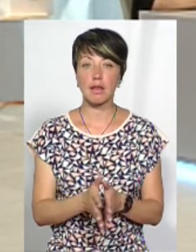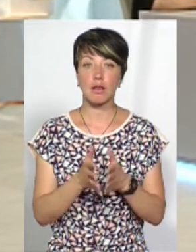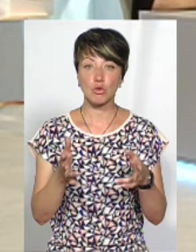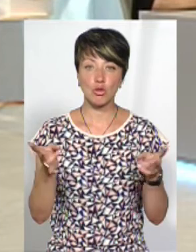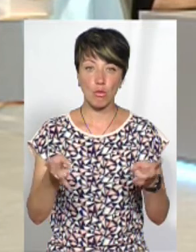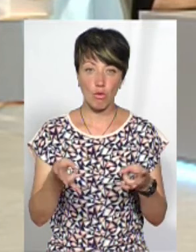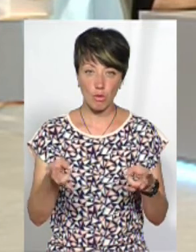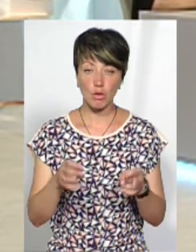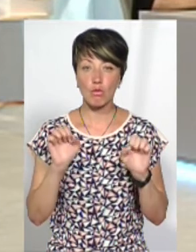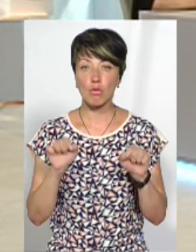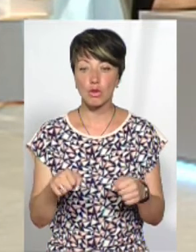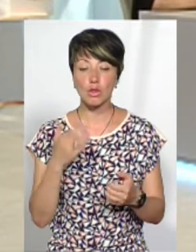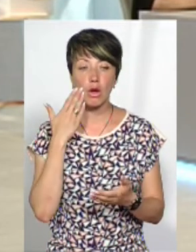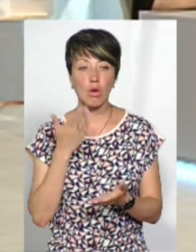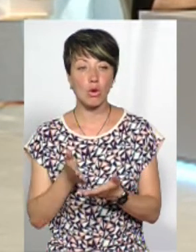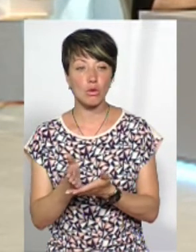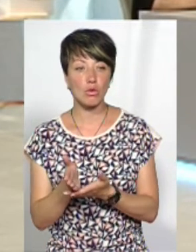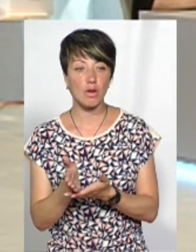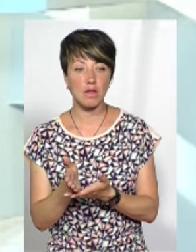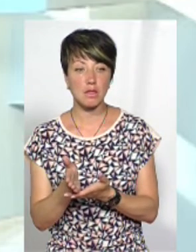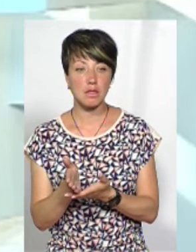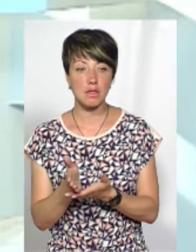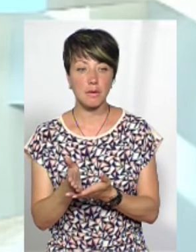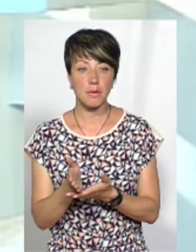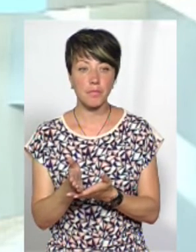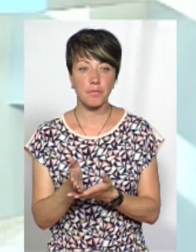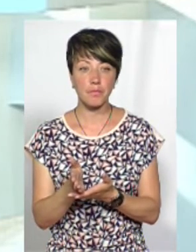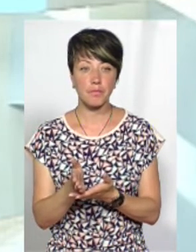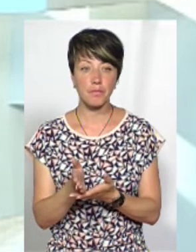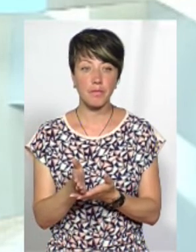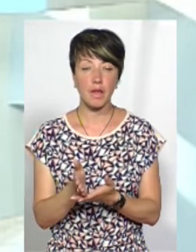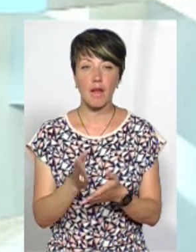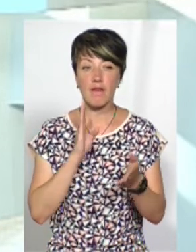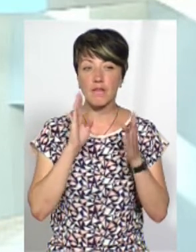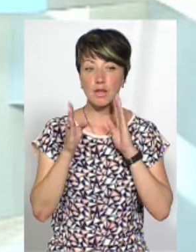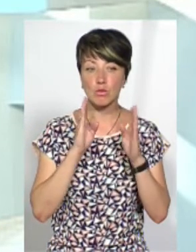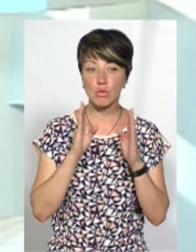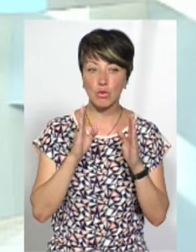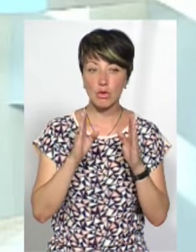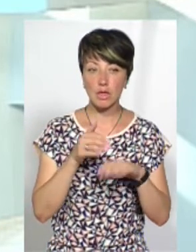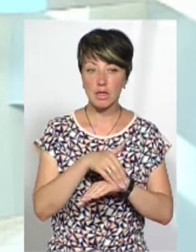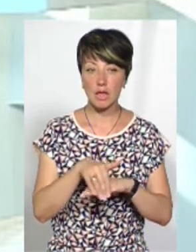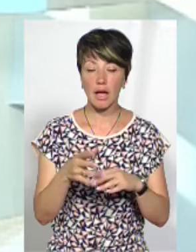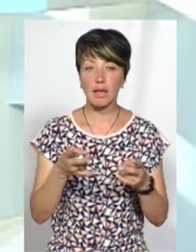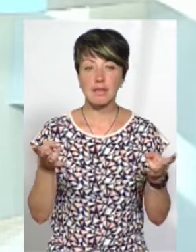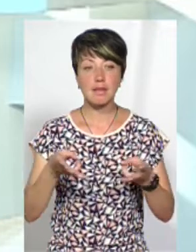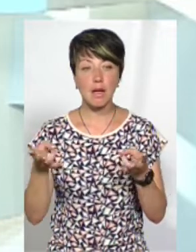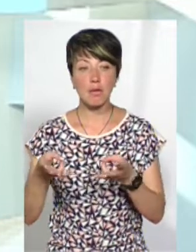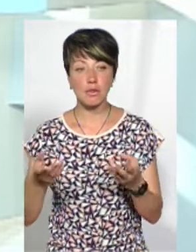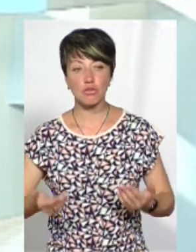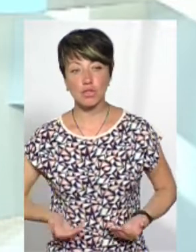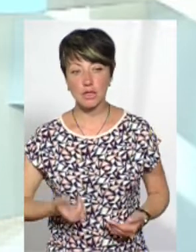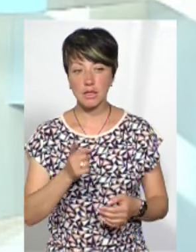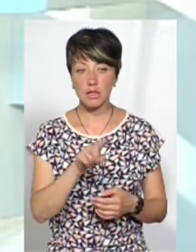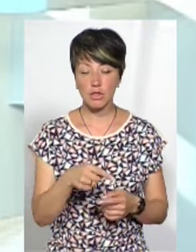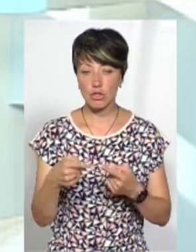найбільший попит. Можна орієнтуватися і на сьогодні Facebook-сторінки, які запити є у жителів